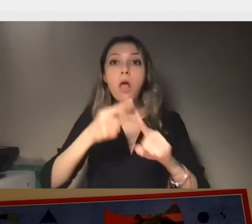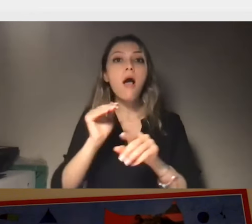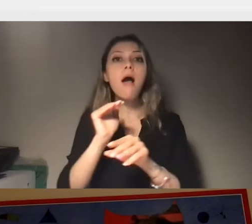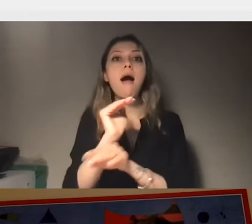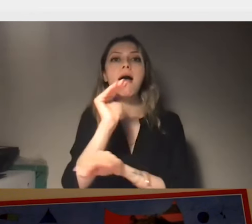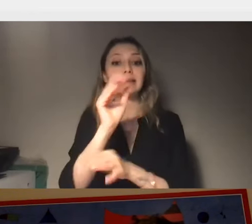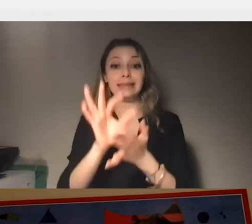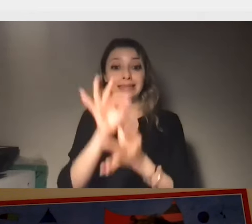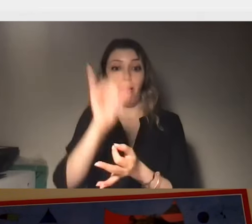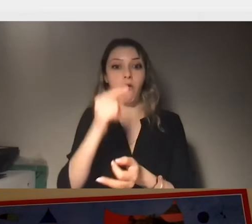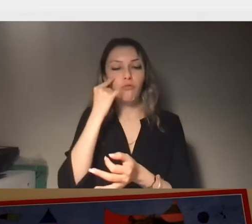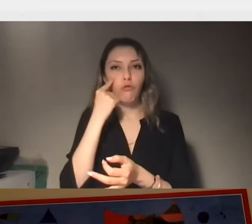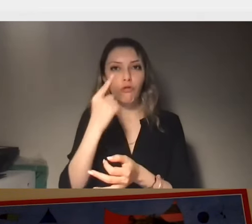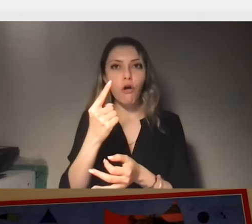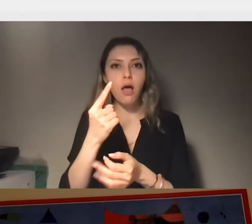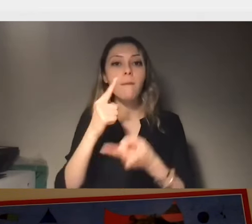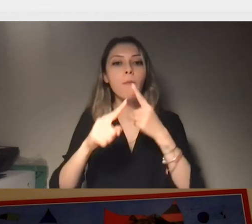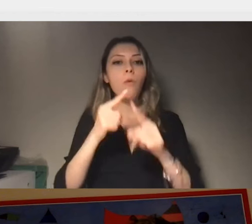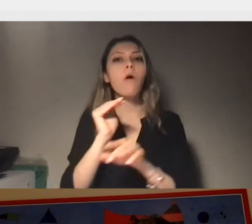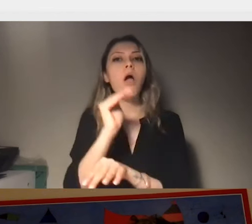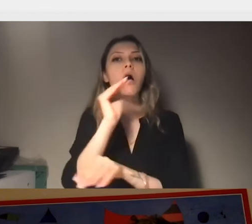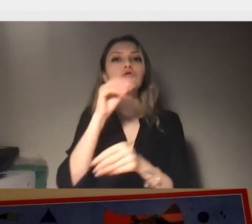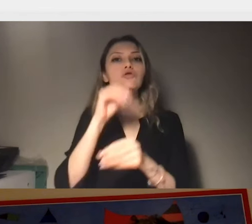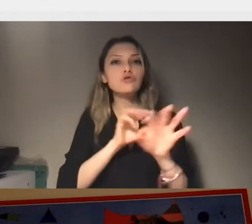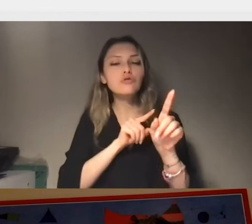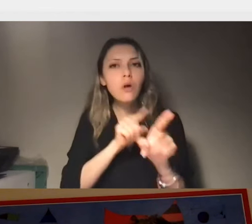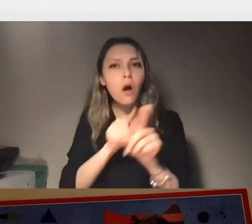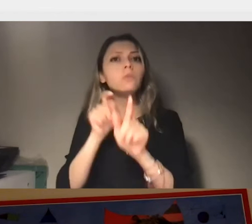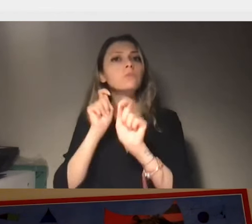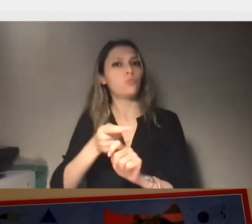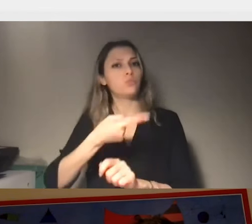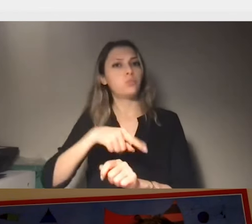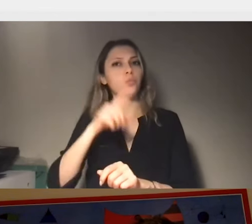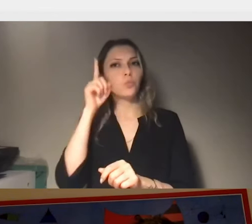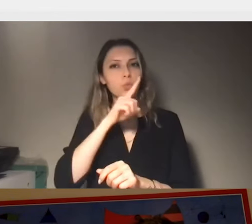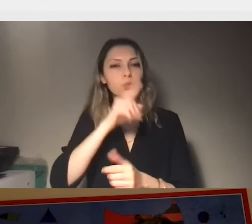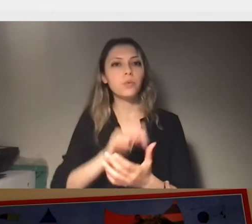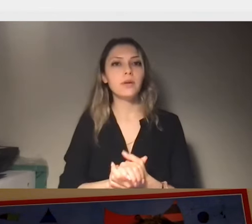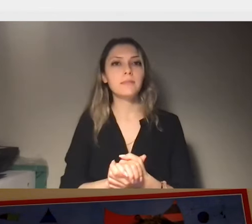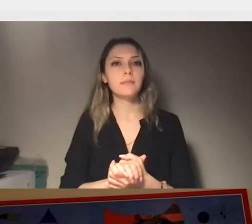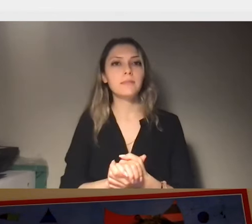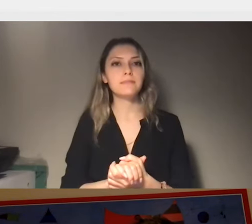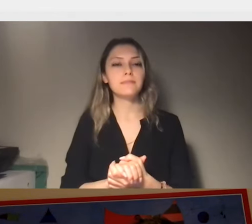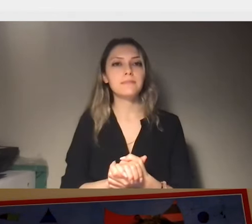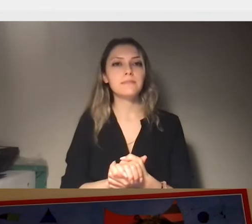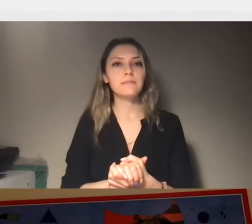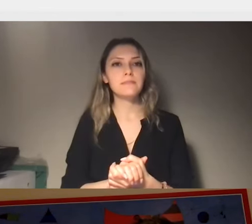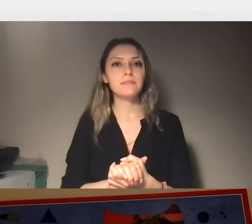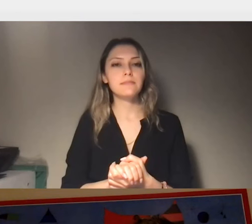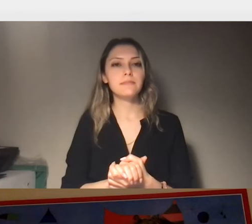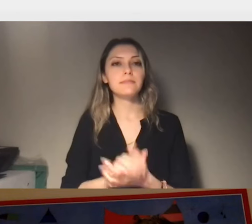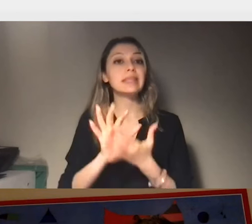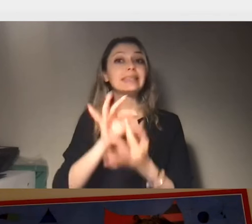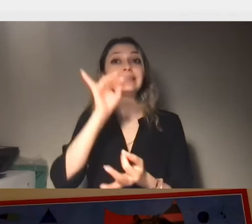hakları bakımından politik hayatını takip eden örgütler. Dolayısıyla onların biriktirdikleri var. İşte insan